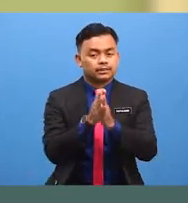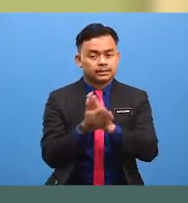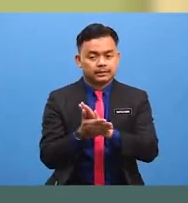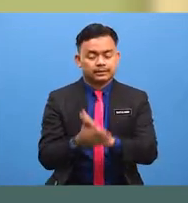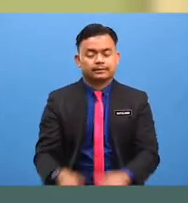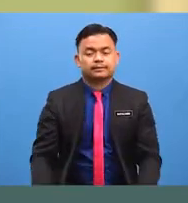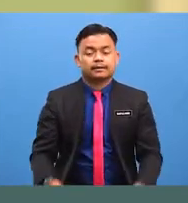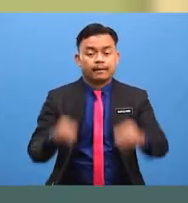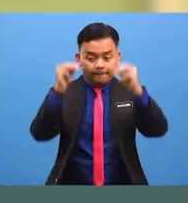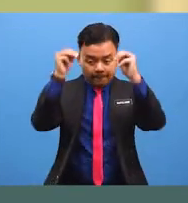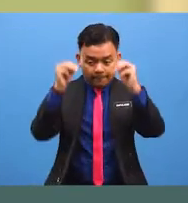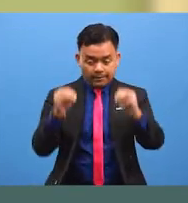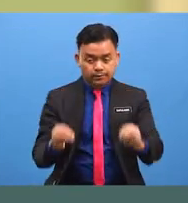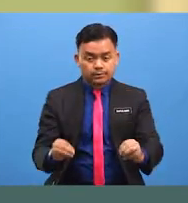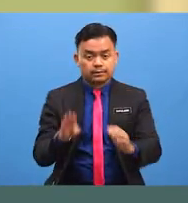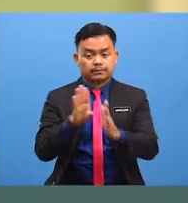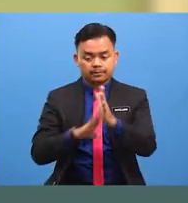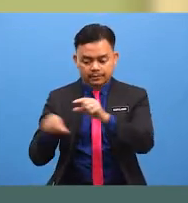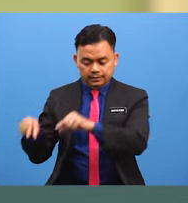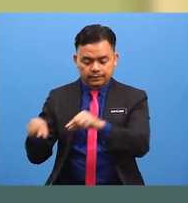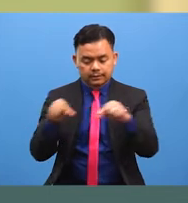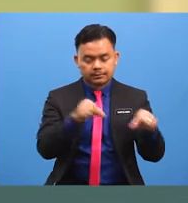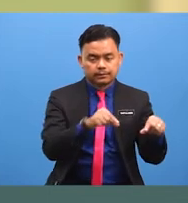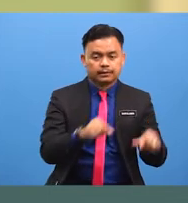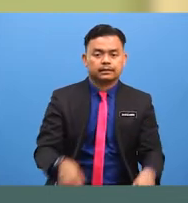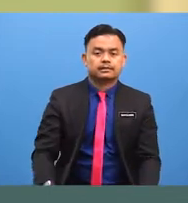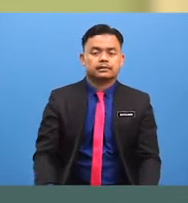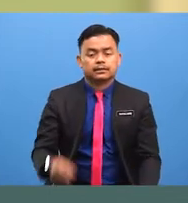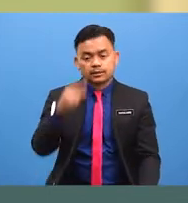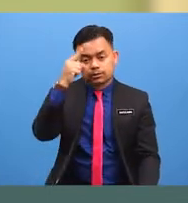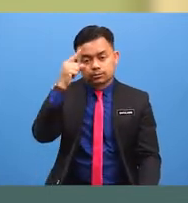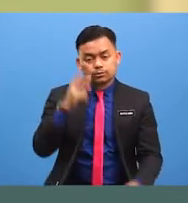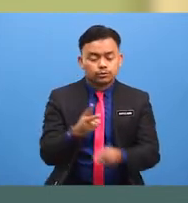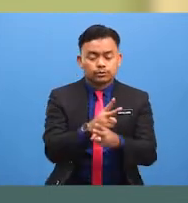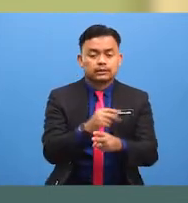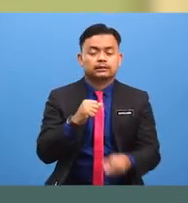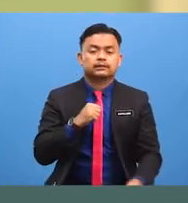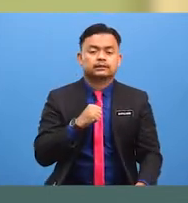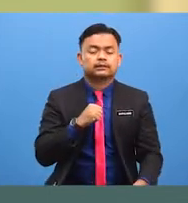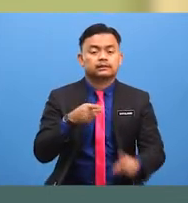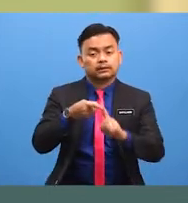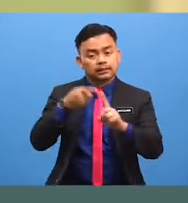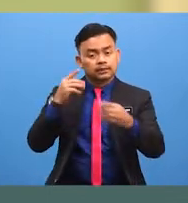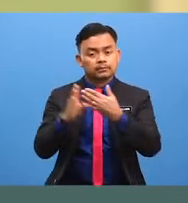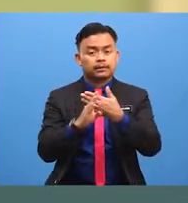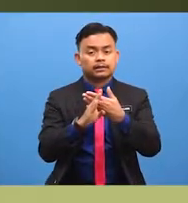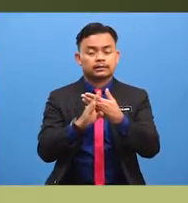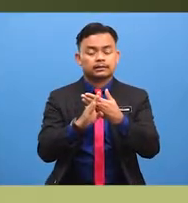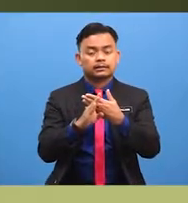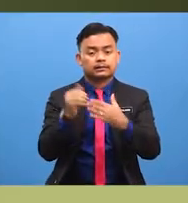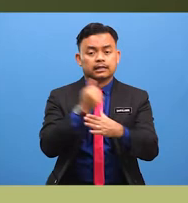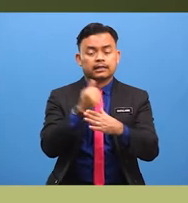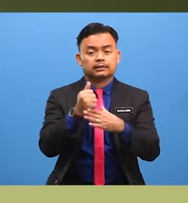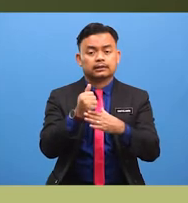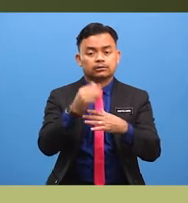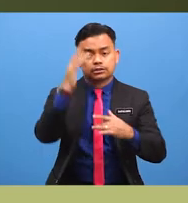Jadi, manusia bergerak balas terhadap rangsangan untuk melindungi diri daripada bahaya atau kecederaan.